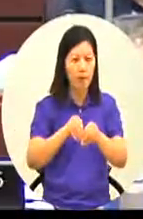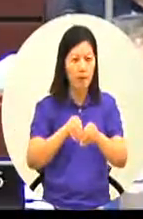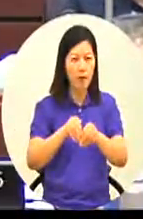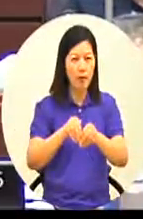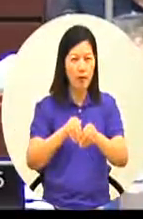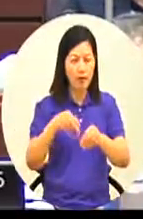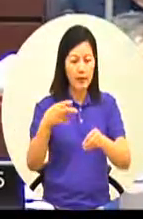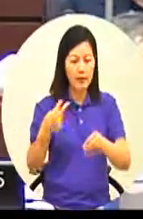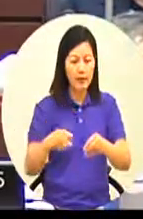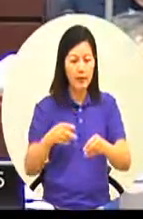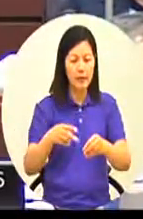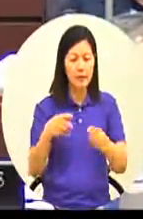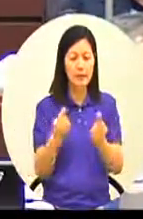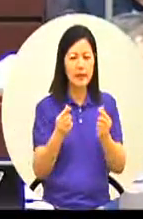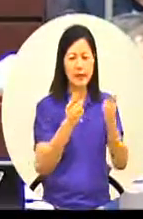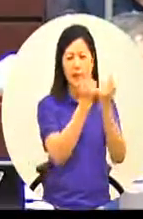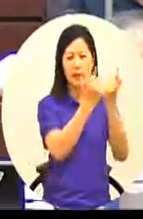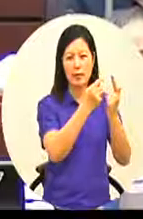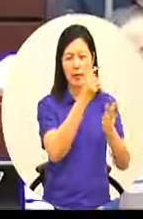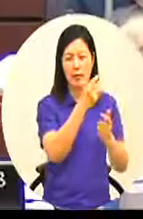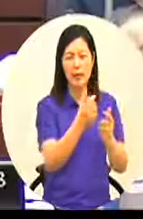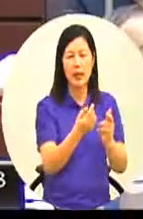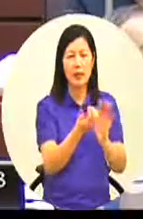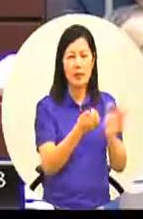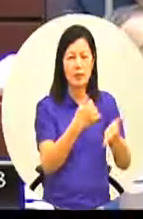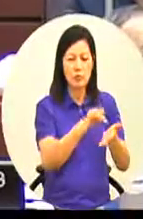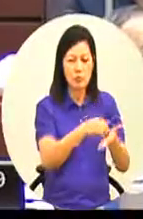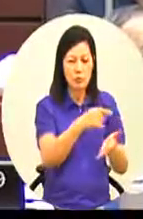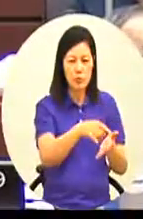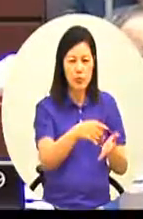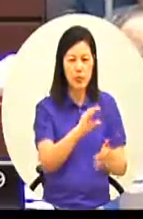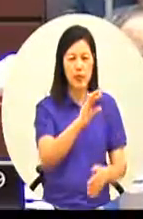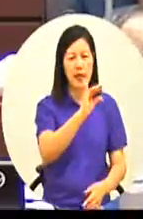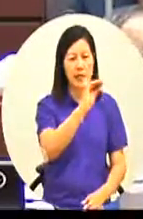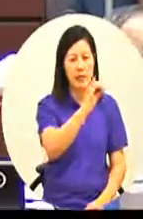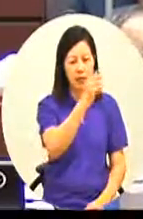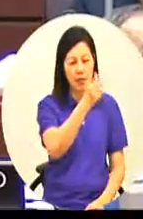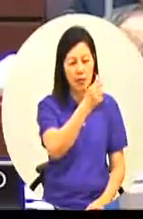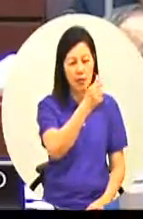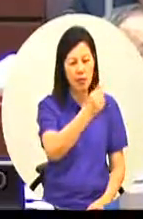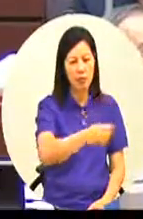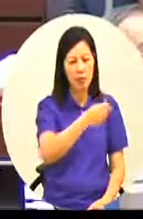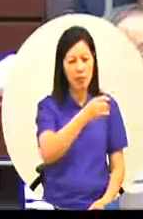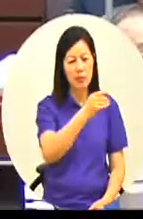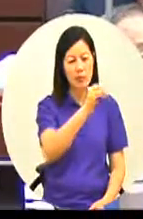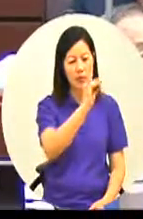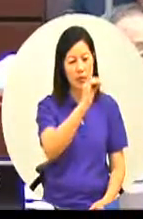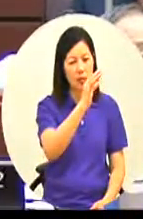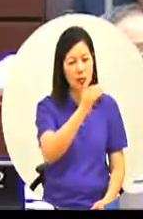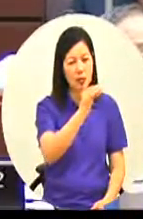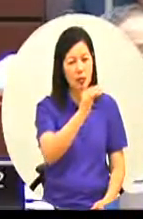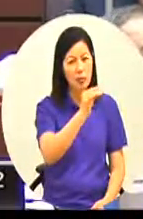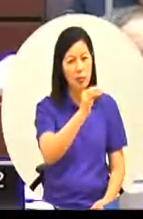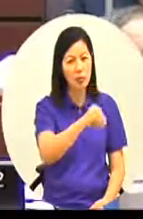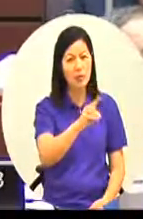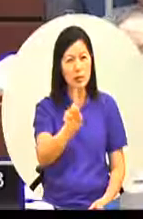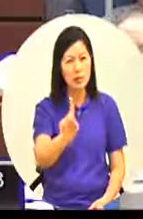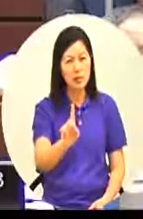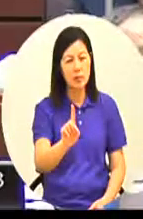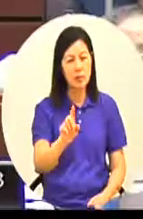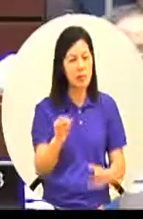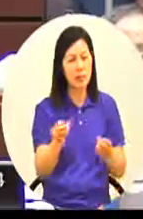一个像台北市说啊，我参与式预算有几亿几千万，没有，我们其实是这个过程是由研考会来支付这个行